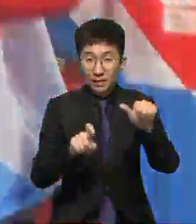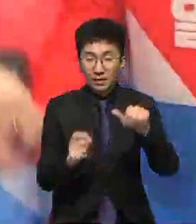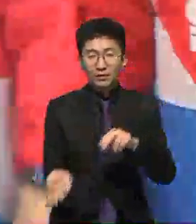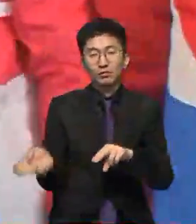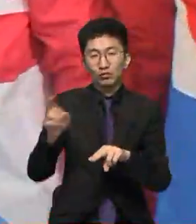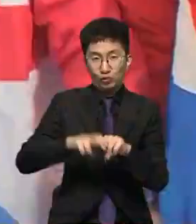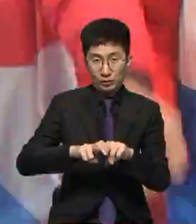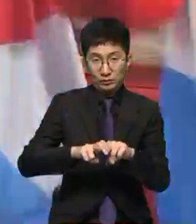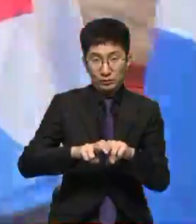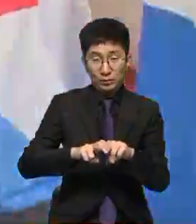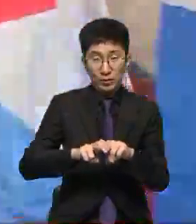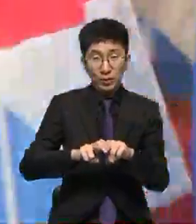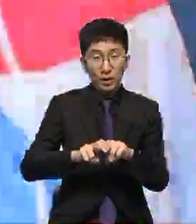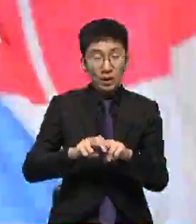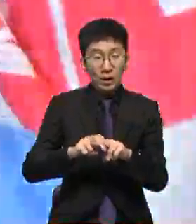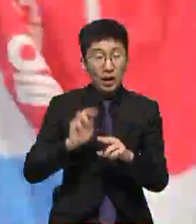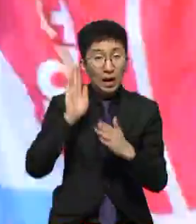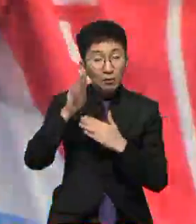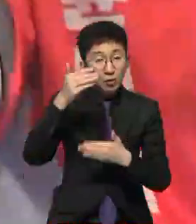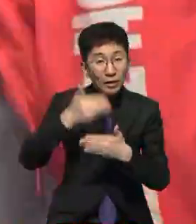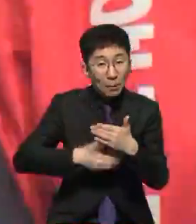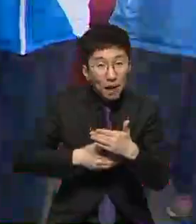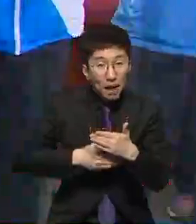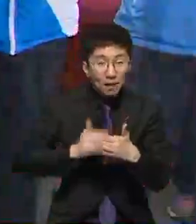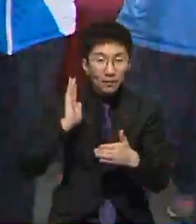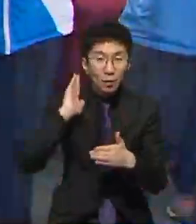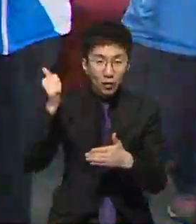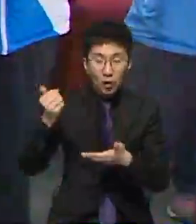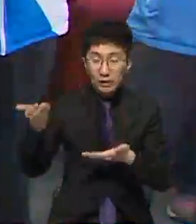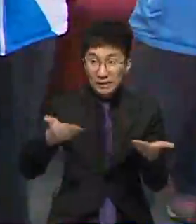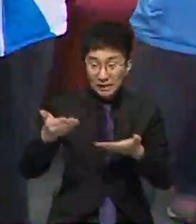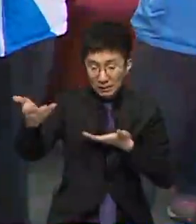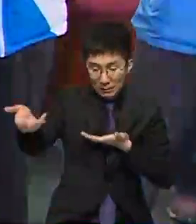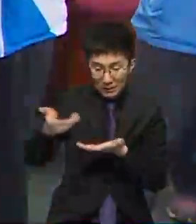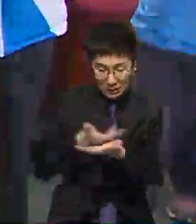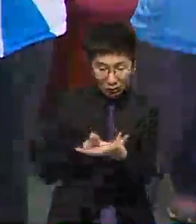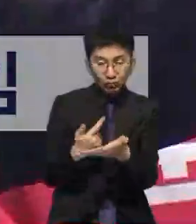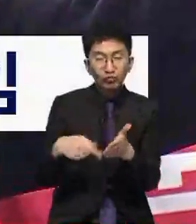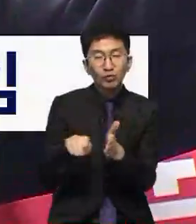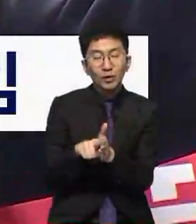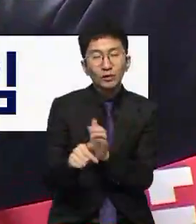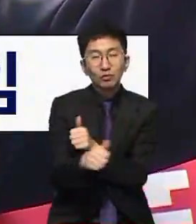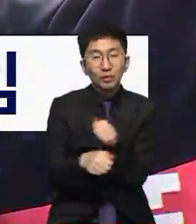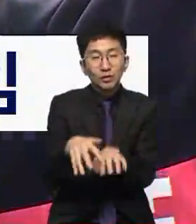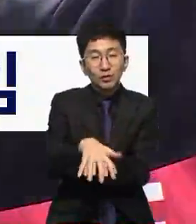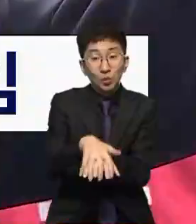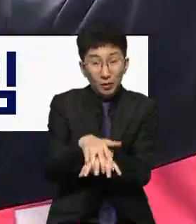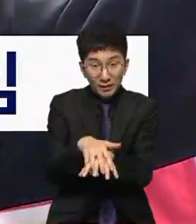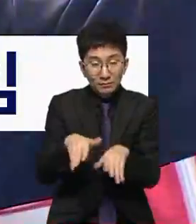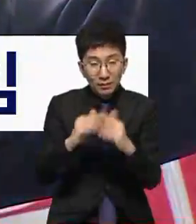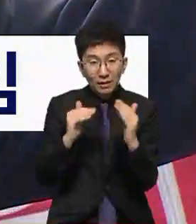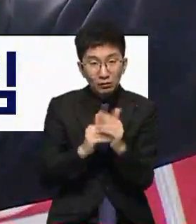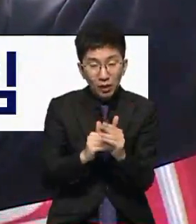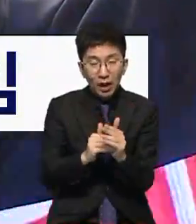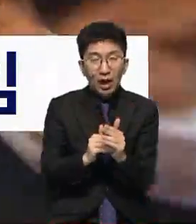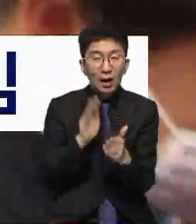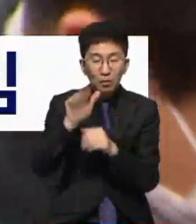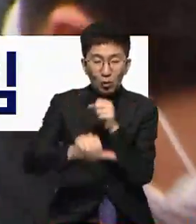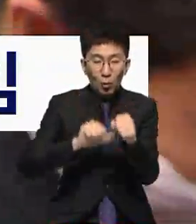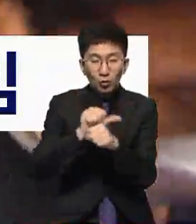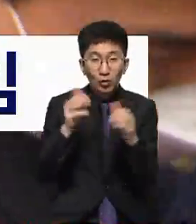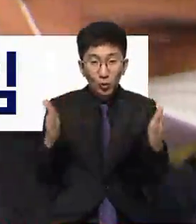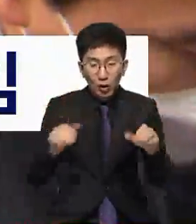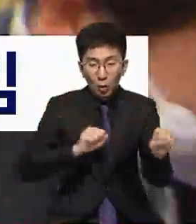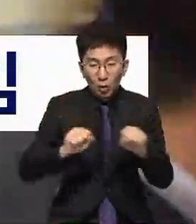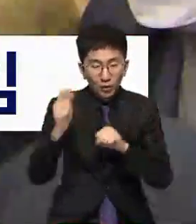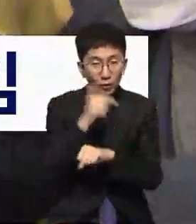당선인은 남은 두 달 대통령직 인수위원회를 구성해 차기 정부 5년의 밑그림을 그리게 됩니다. 박근혜 전 대통령